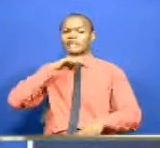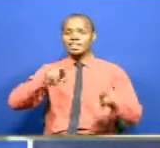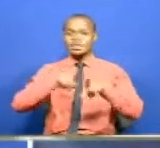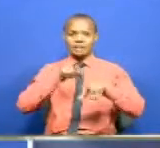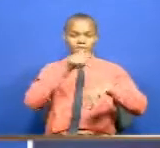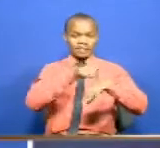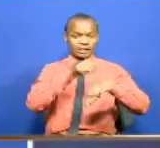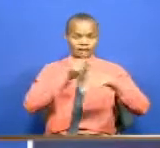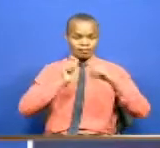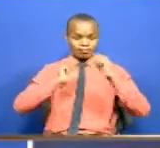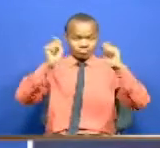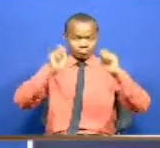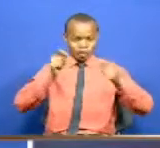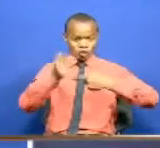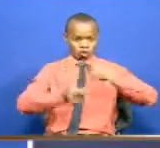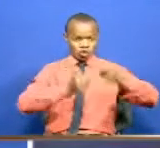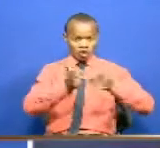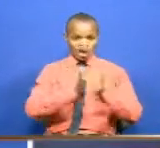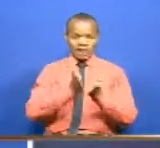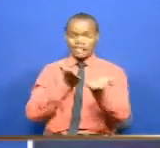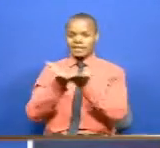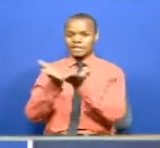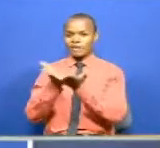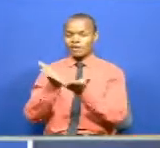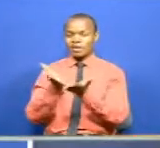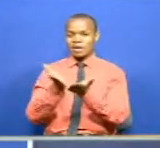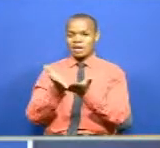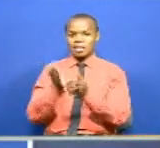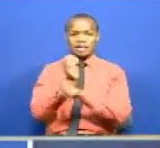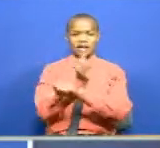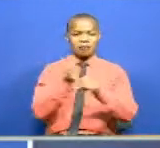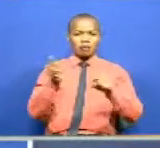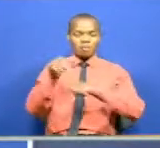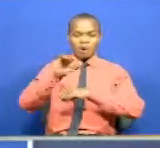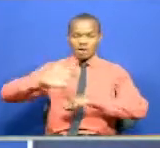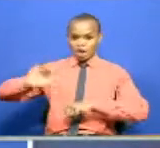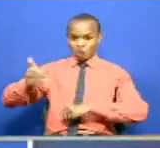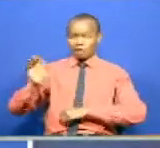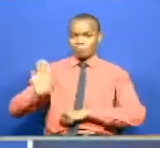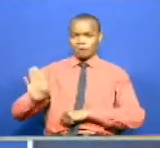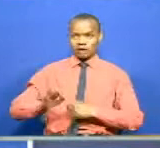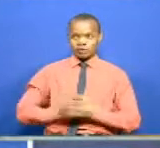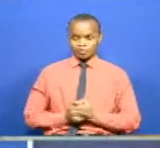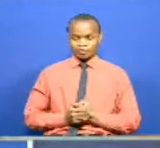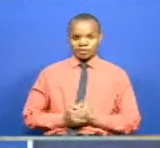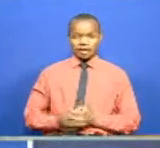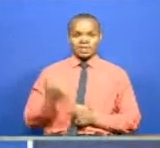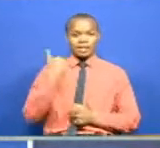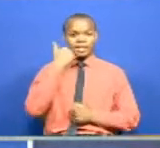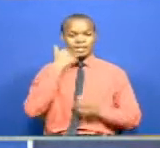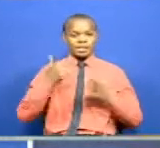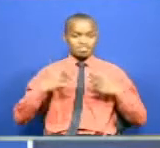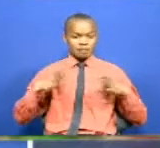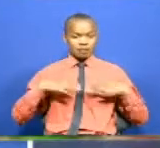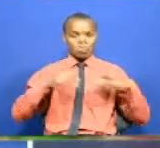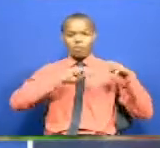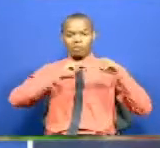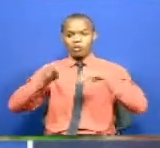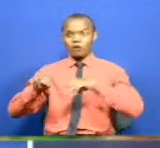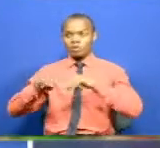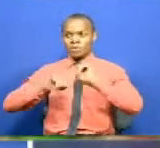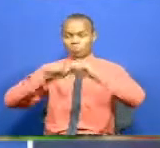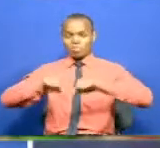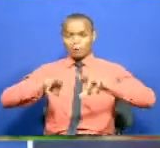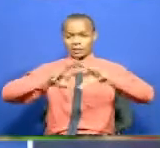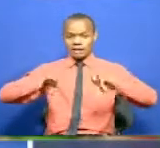huo kusambaratisha huduma za matibabu katika kaunti hiyo. Baadhi ya wagonjwa wamelazimika kutafuta huduma kwingineko. Sisi tuko